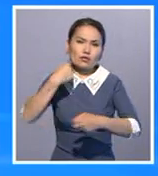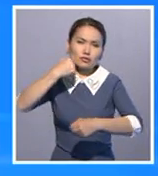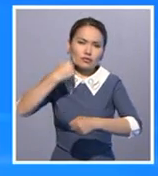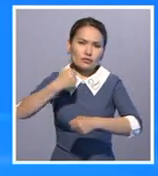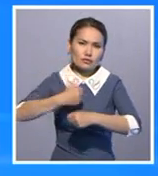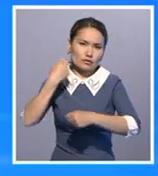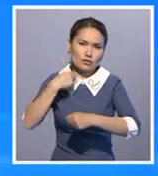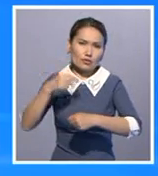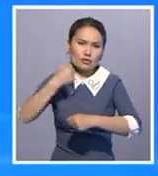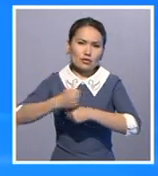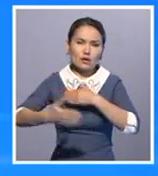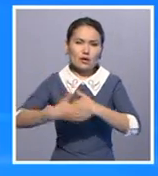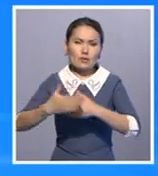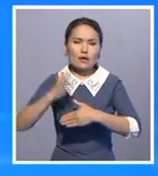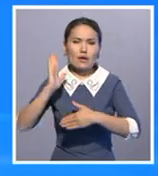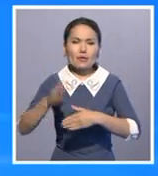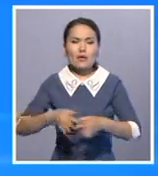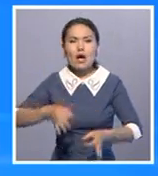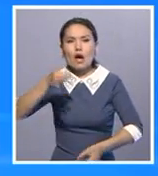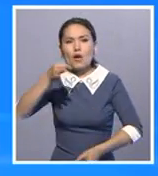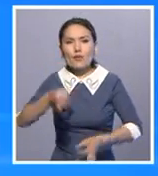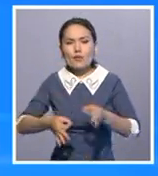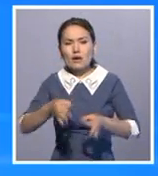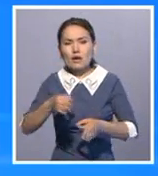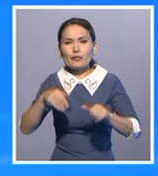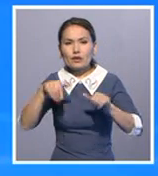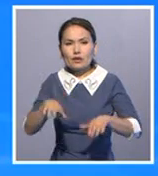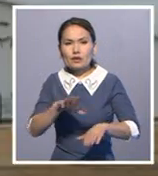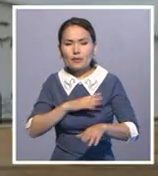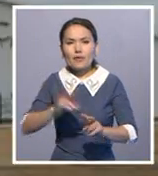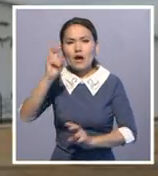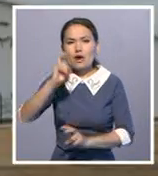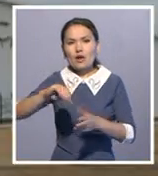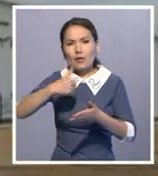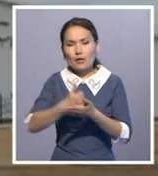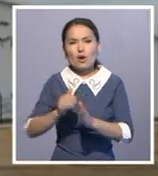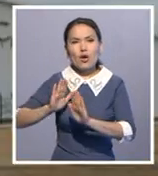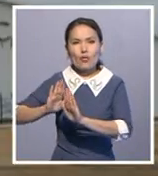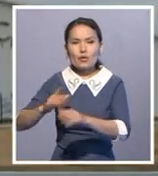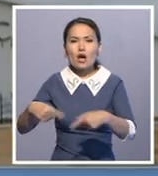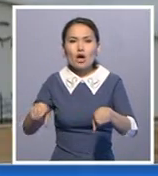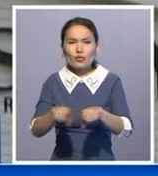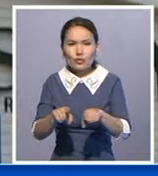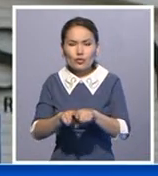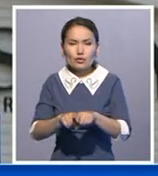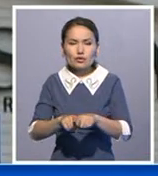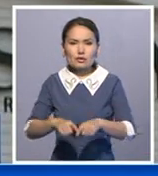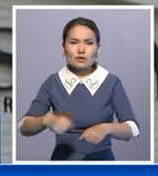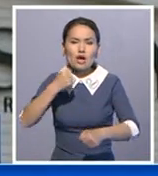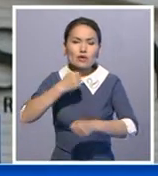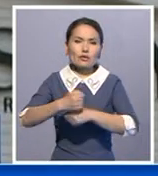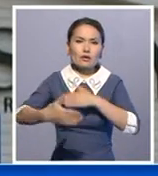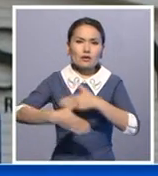етті. Осы іс бойынша сотқа тартылған Каспи әлеуметтік кәсіпкерлік корпорациясы төрағасының орынбасары да қызметтік лауазымын асыра пайдаланған